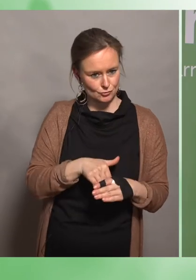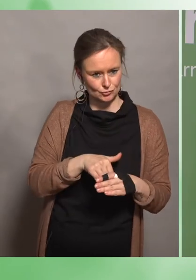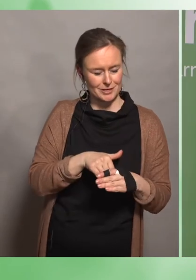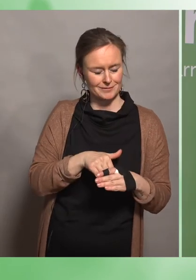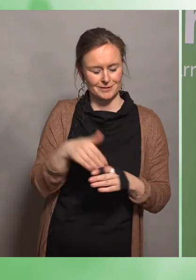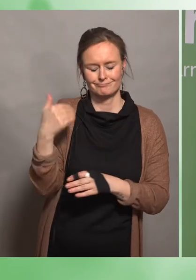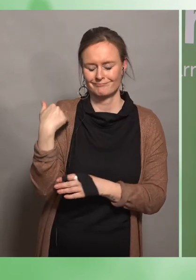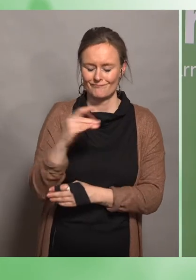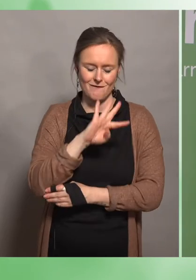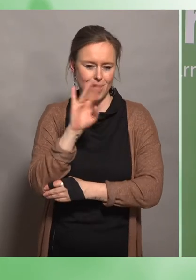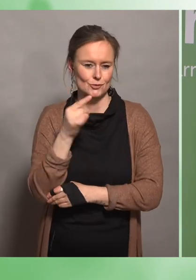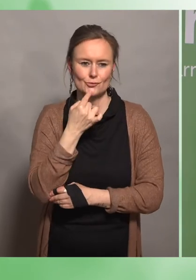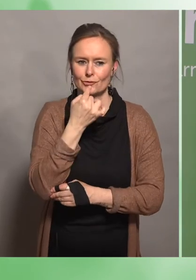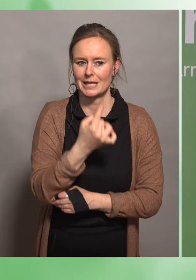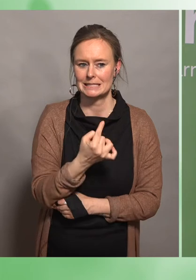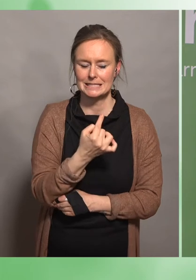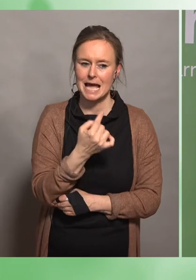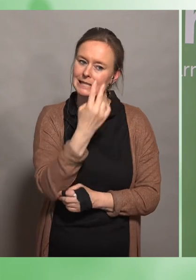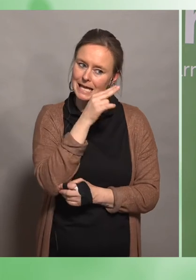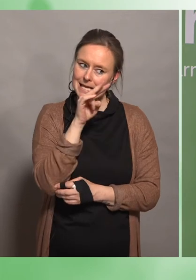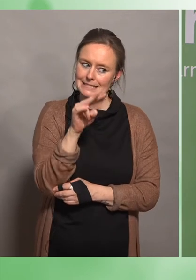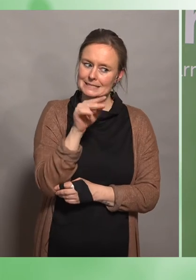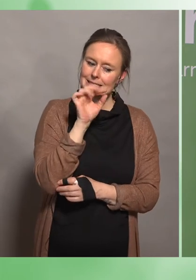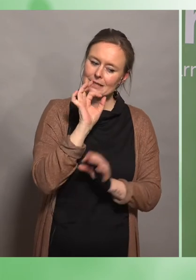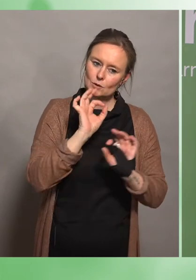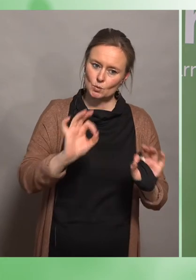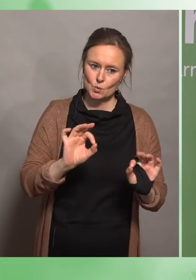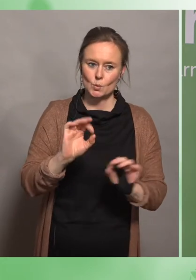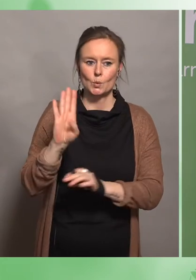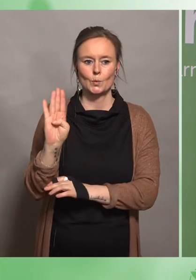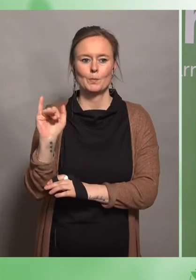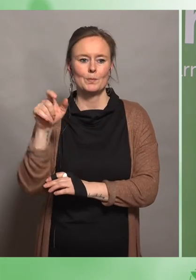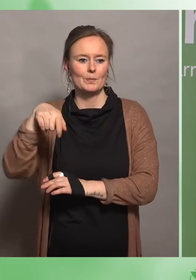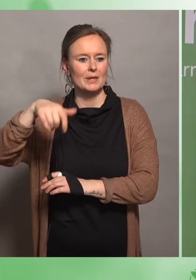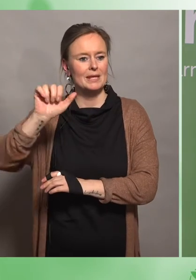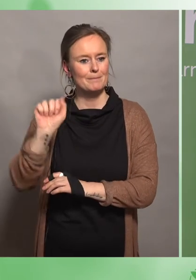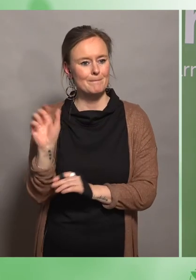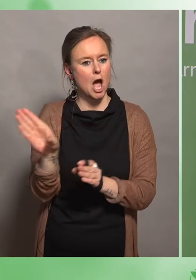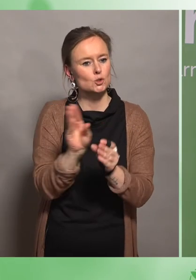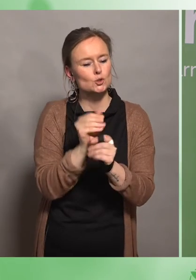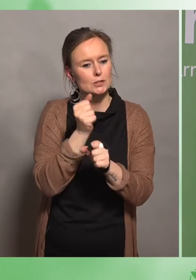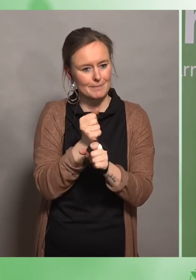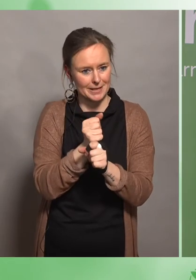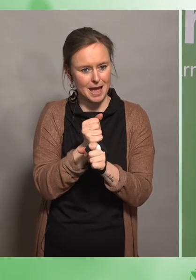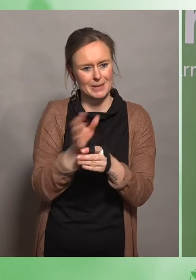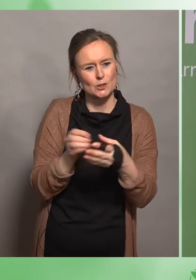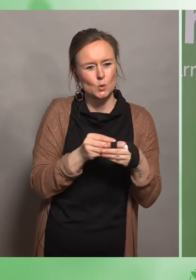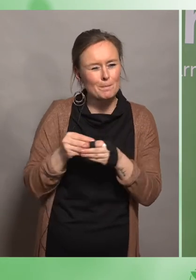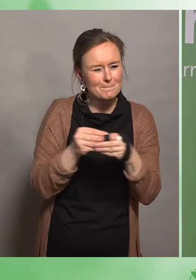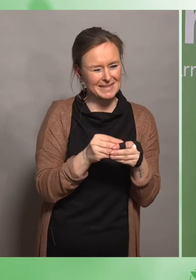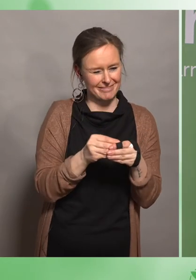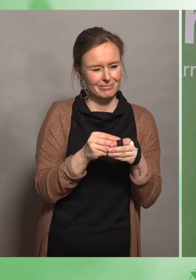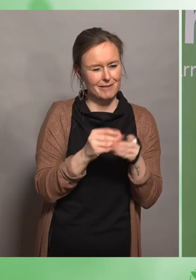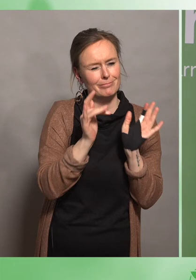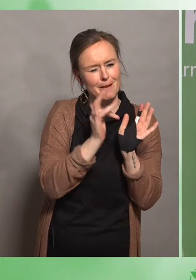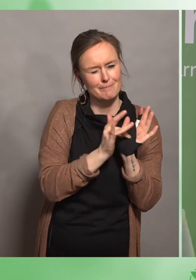schön gesagt, also man sieht ganz gut, dass bei BIPA die Zusammenarbeit und das Miteinander im Mittelpunkt steht. Das